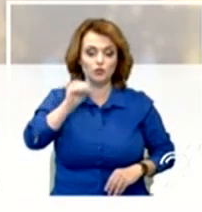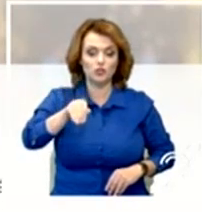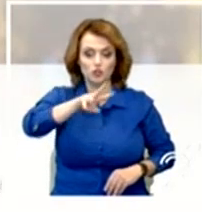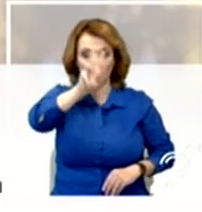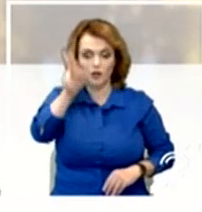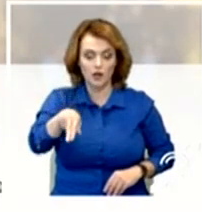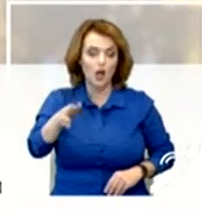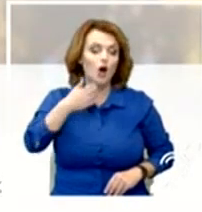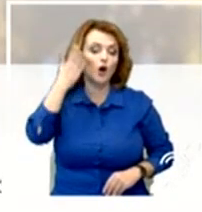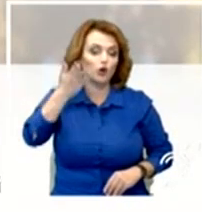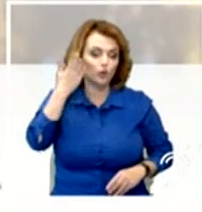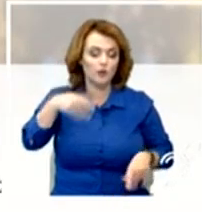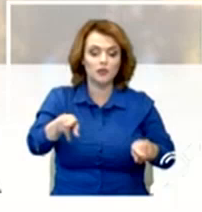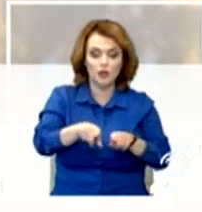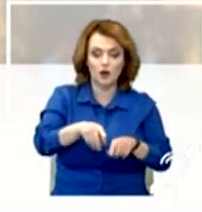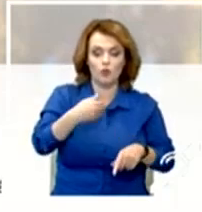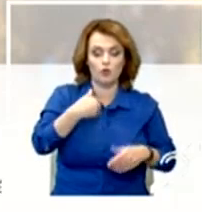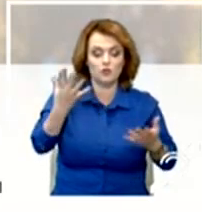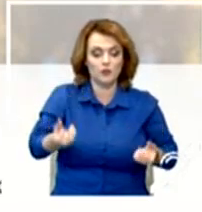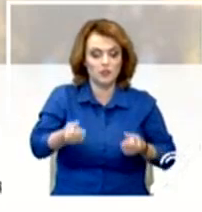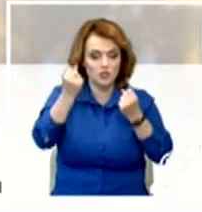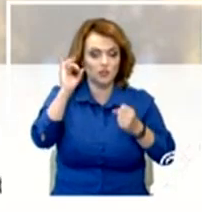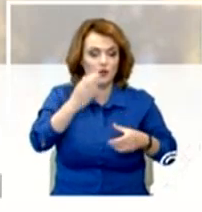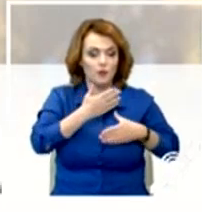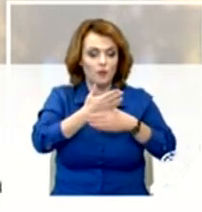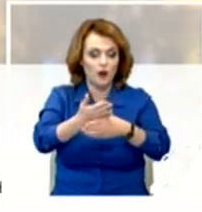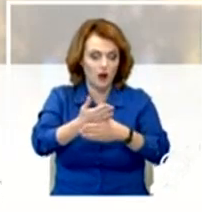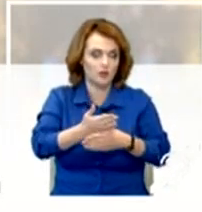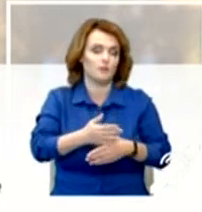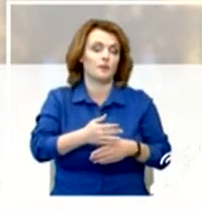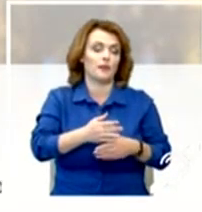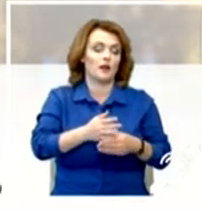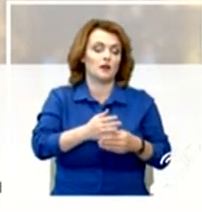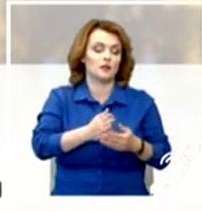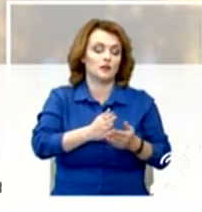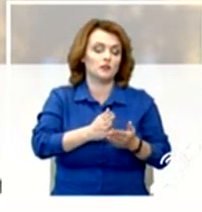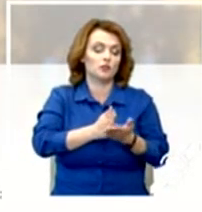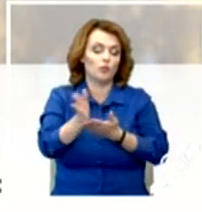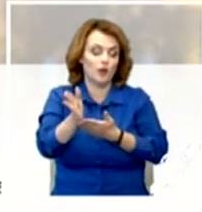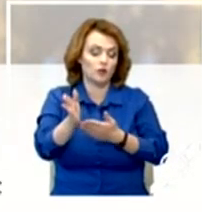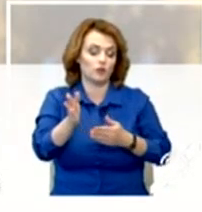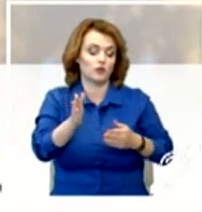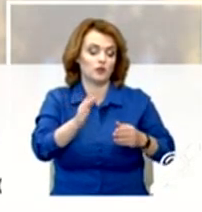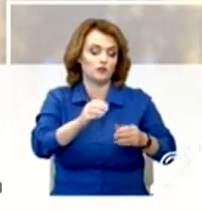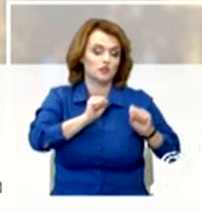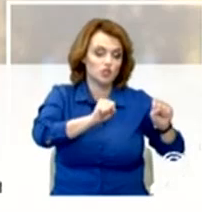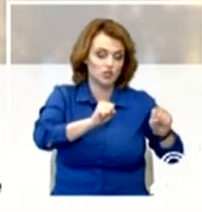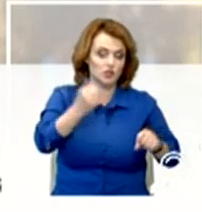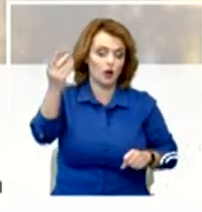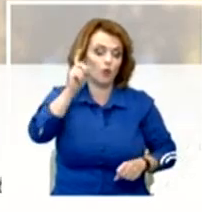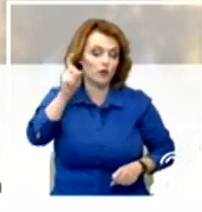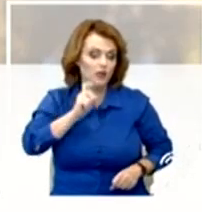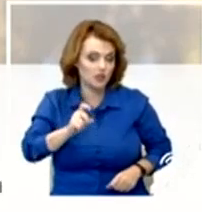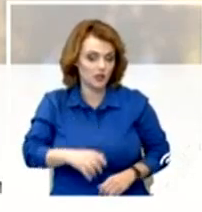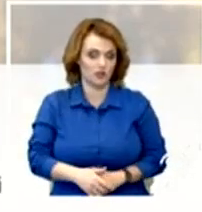$1.400.000. Astfel, România va contribui la consolidarea rezilienței și capacității de apărare ale Ucrainei, care se confruntă cu agresiunea ilegală,